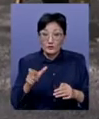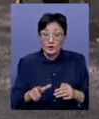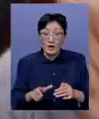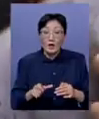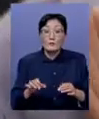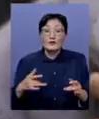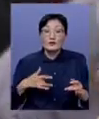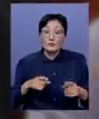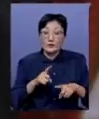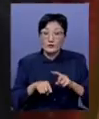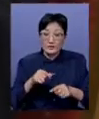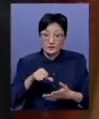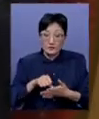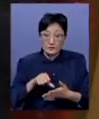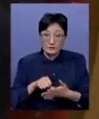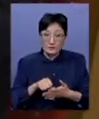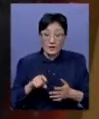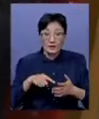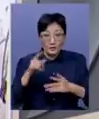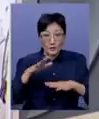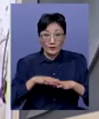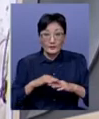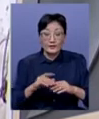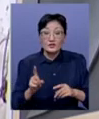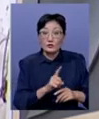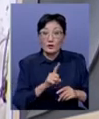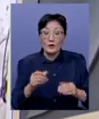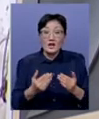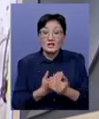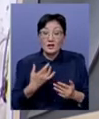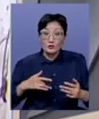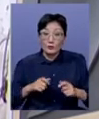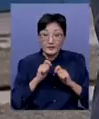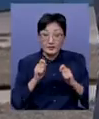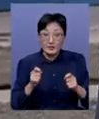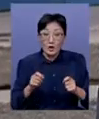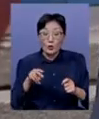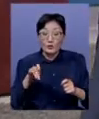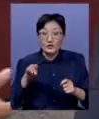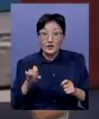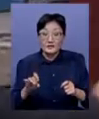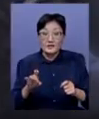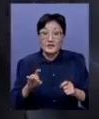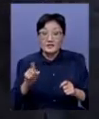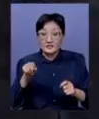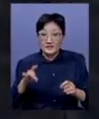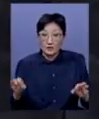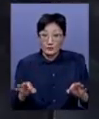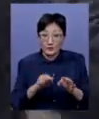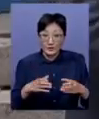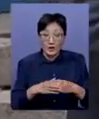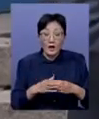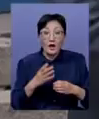дәулескер күйшінің жақындары қатысты. Сондай-ақ қала әкімдігі мұражайға жаңа домбыра тарту етіп, отырар саз оркестрі Нұрғиса әуендерімен